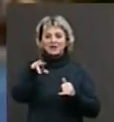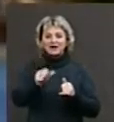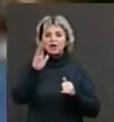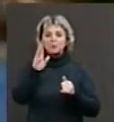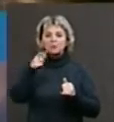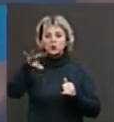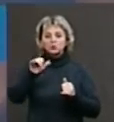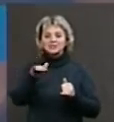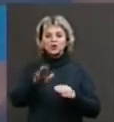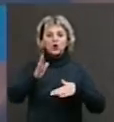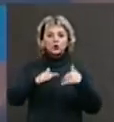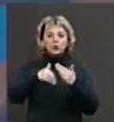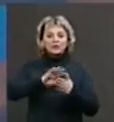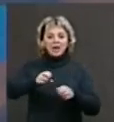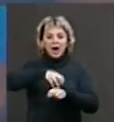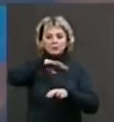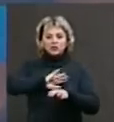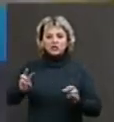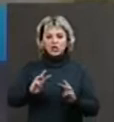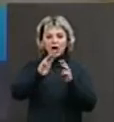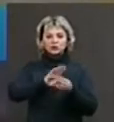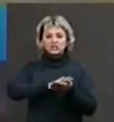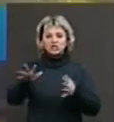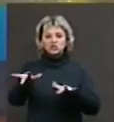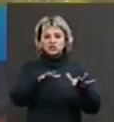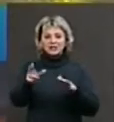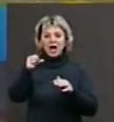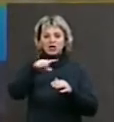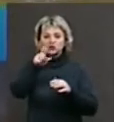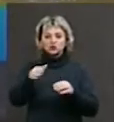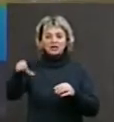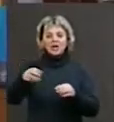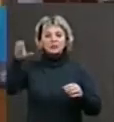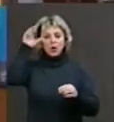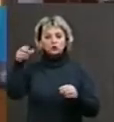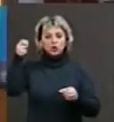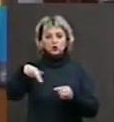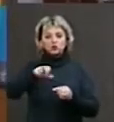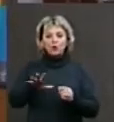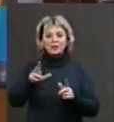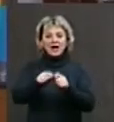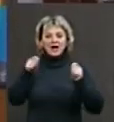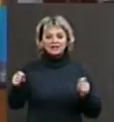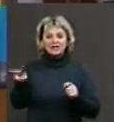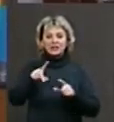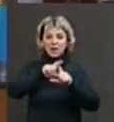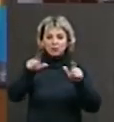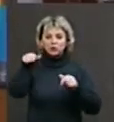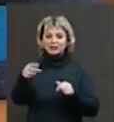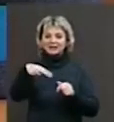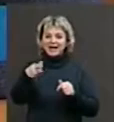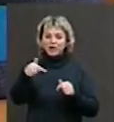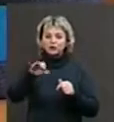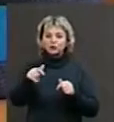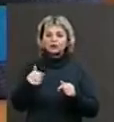Брус. Рук не обожгли ни огонь, ни жидкий азот. Научное шоу стало частью открытой лабораторной в ДГТУ.